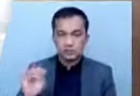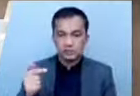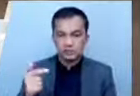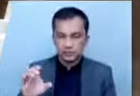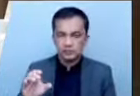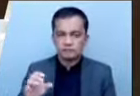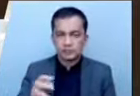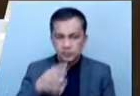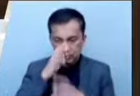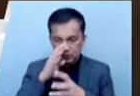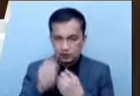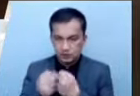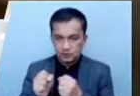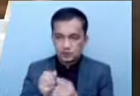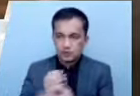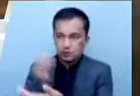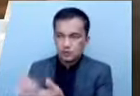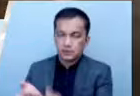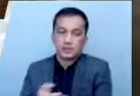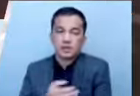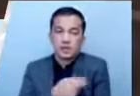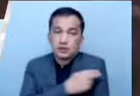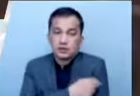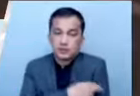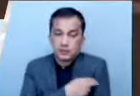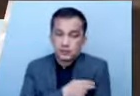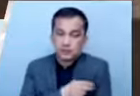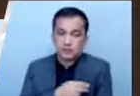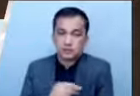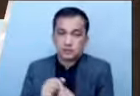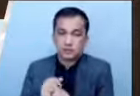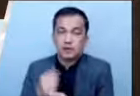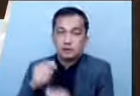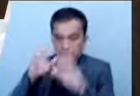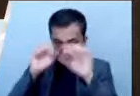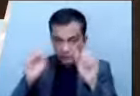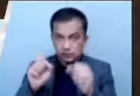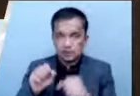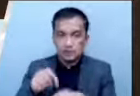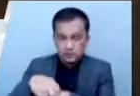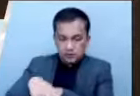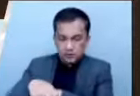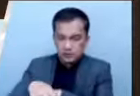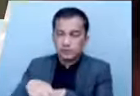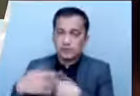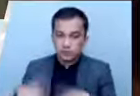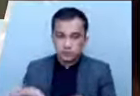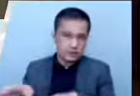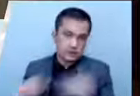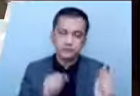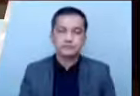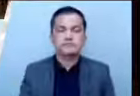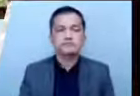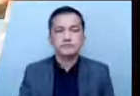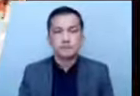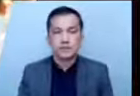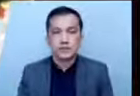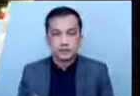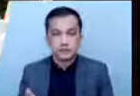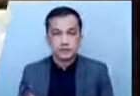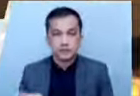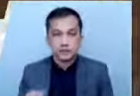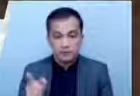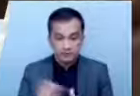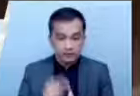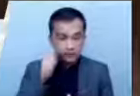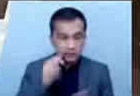sa ospital nang dumating ang convoy ng Pangulo pasado hating gabi. Umalis din sila agad matapos ang ilang minuto. Dinala ang dating First Lady sa ospital noong